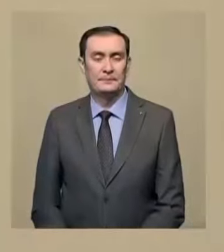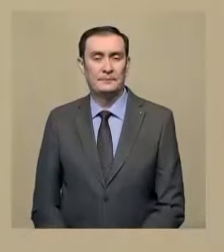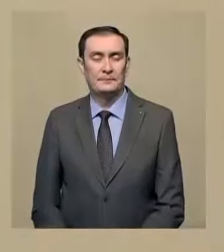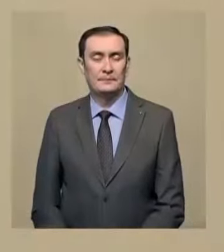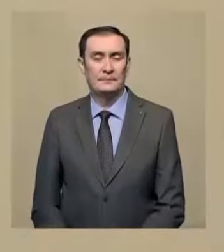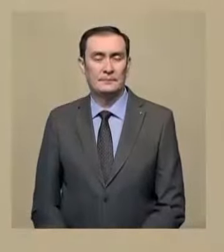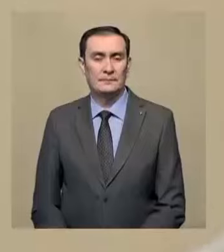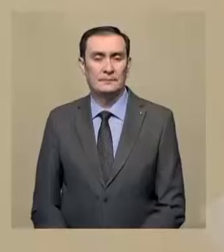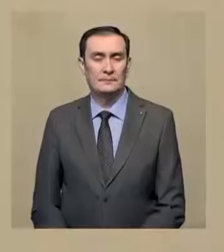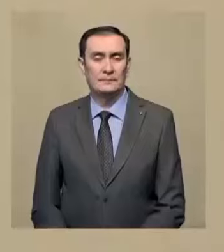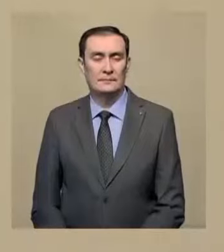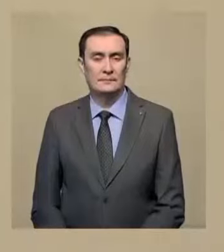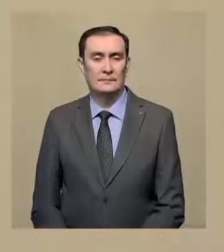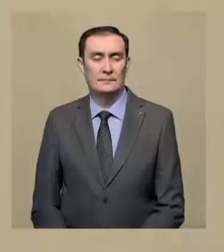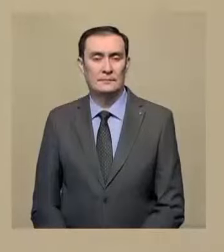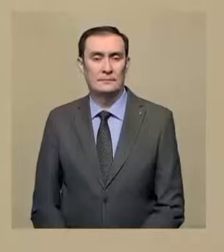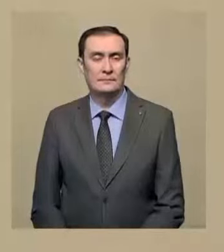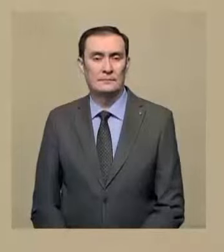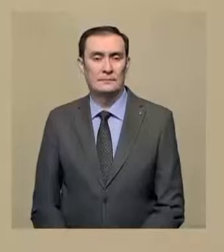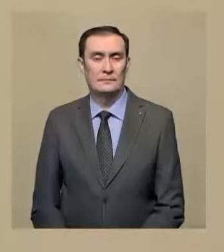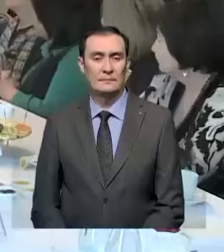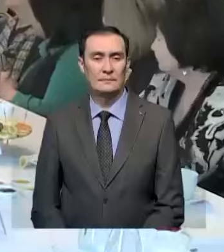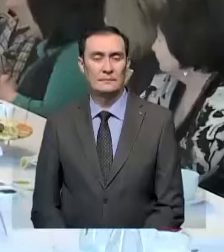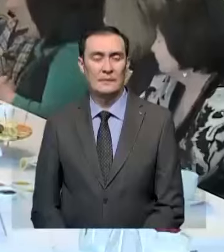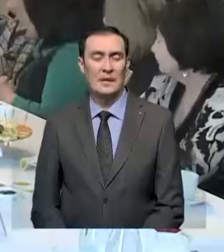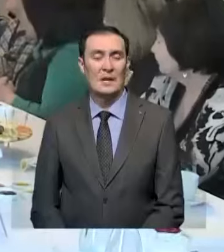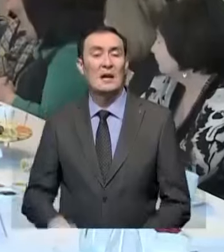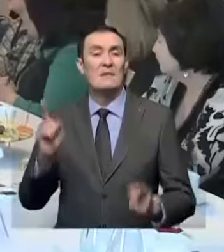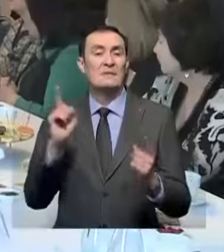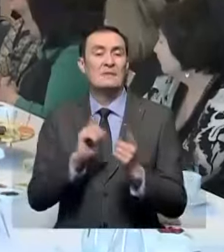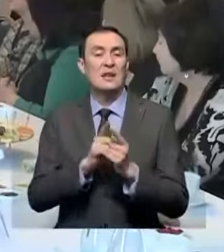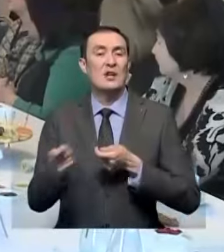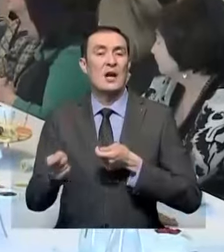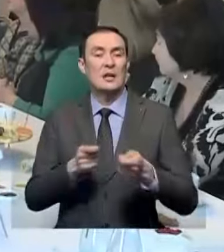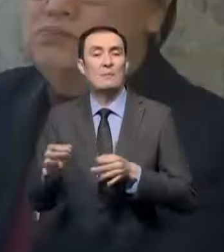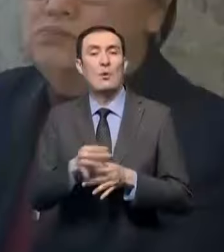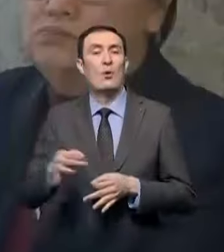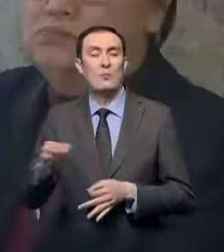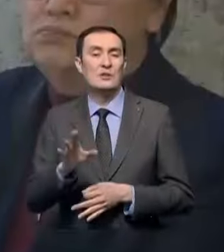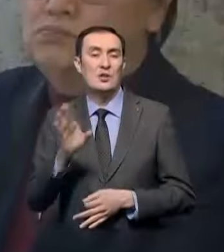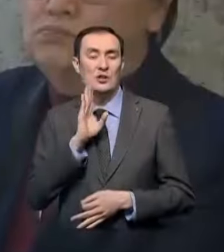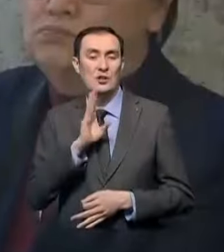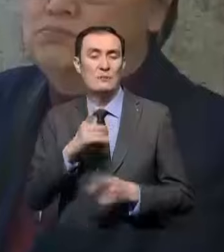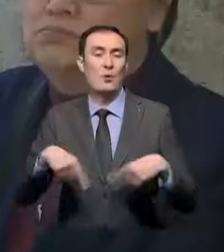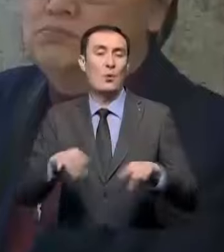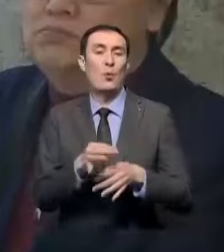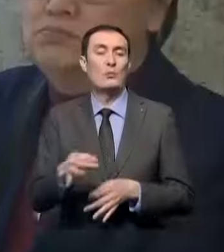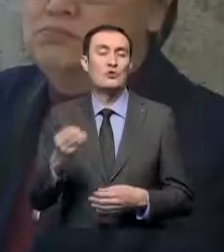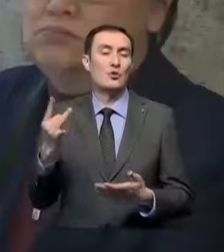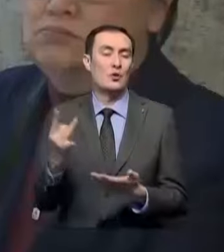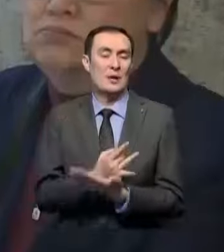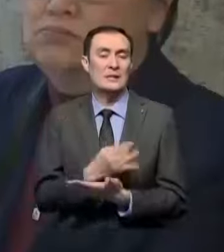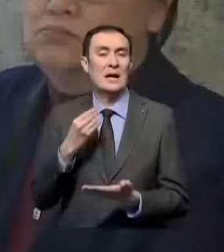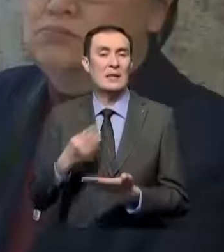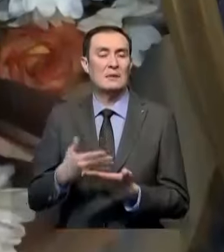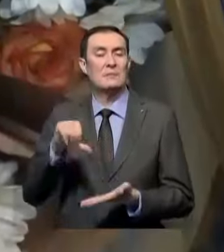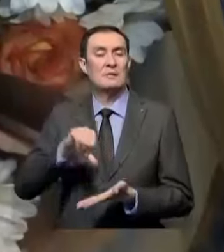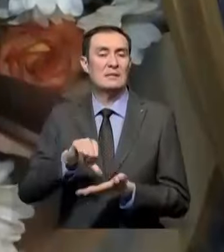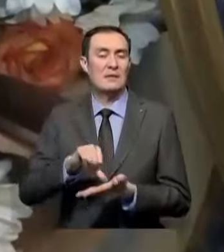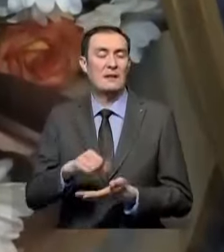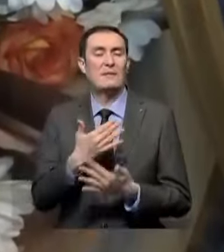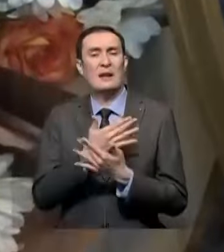Айелана, тершлик трега, вот пасынын берекесі. Встреча акима области с женской общественностью региона – это возможность еще раз отметить заслуги